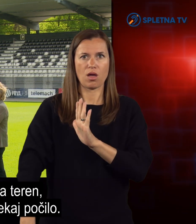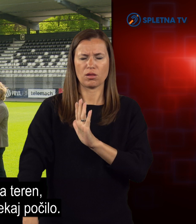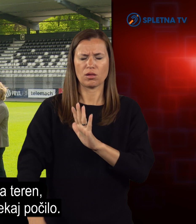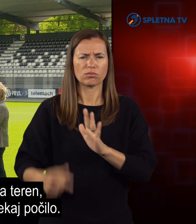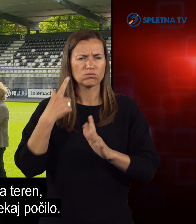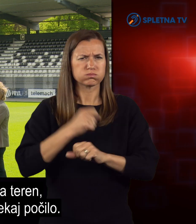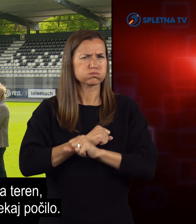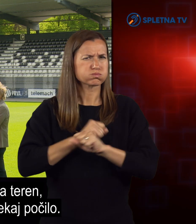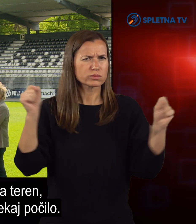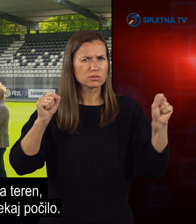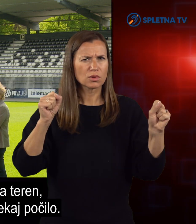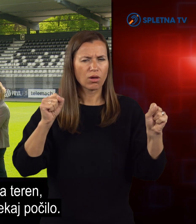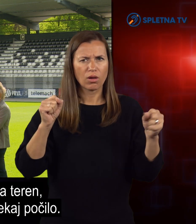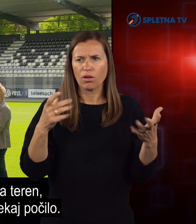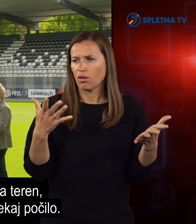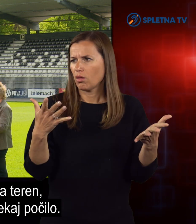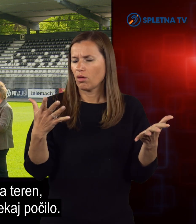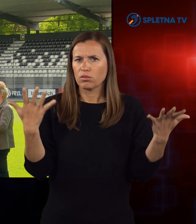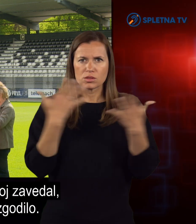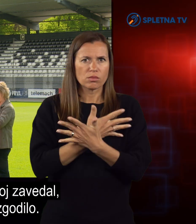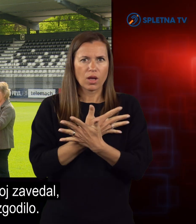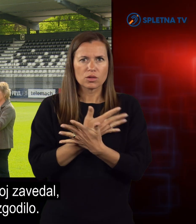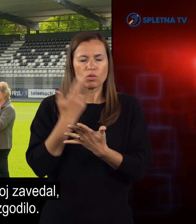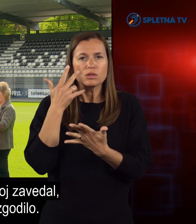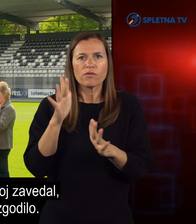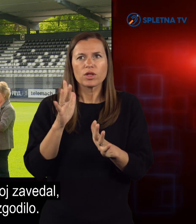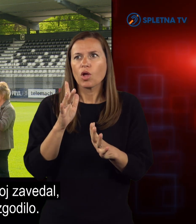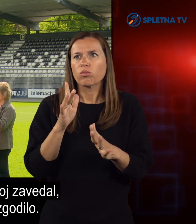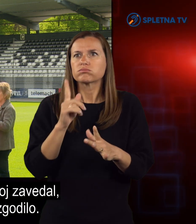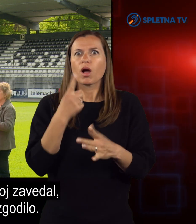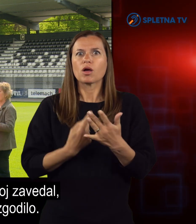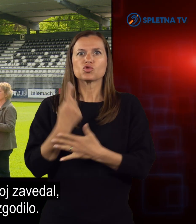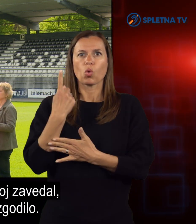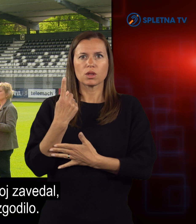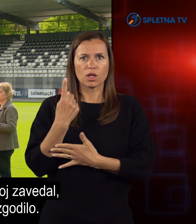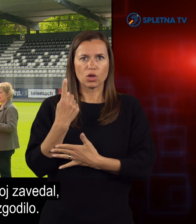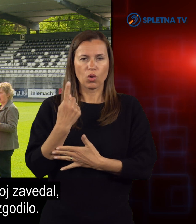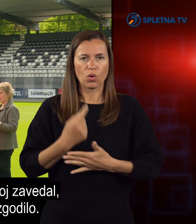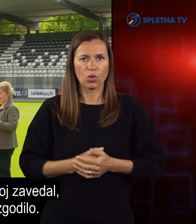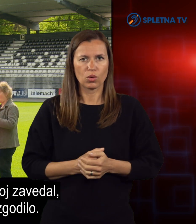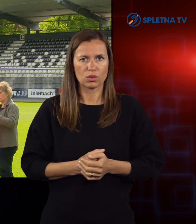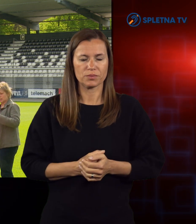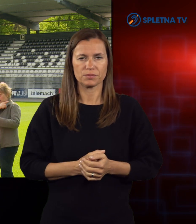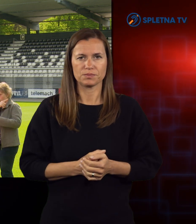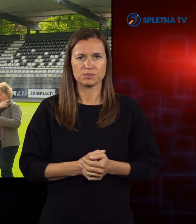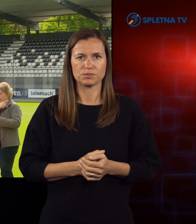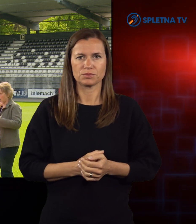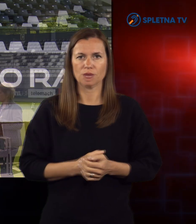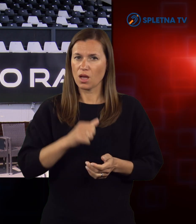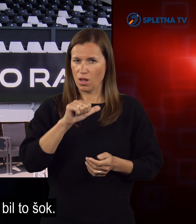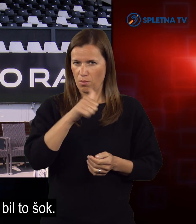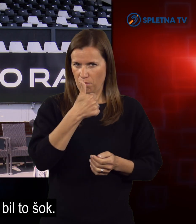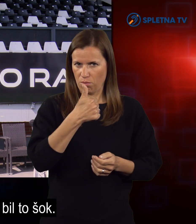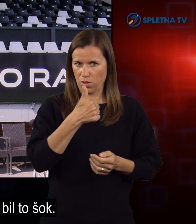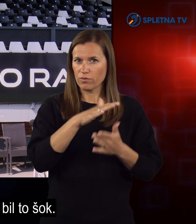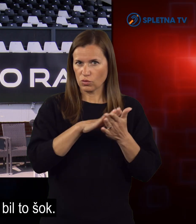In samo enkrat je nekaj počelo, nisem se zavedal, praktično takoj, kaj se je zgodilo.